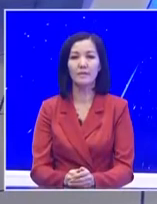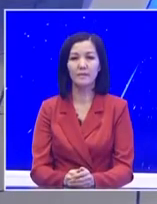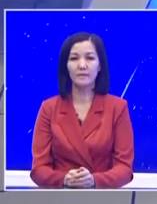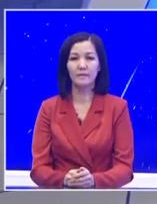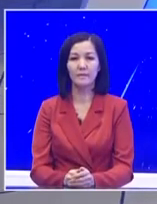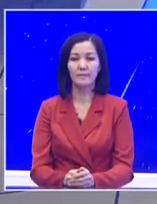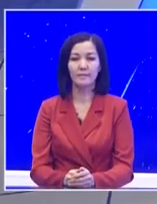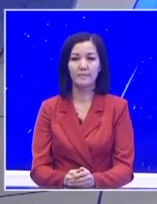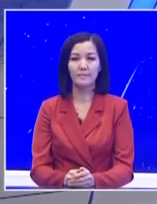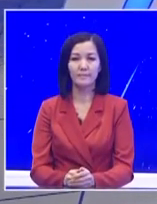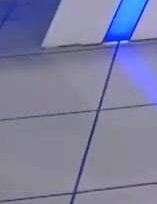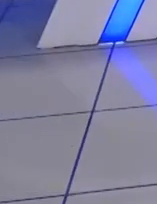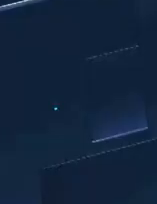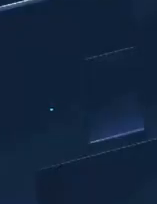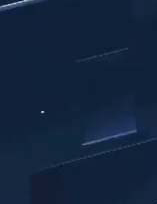көретіндеріңіз.